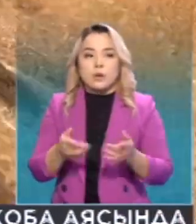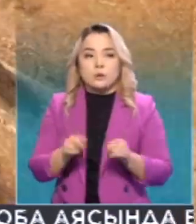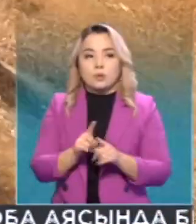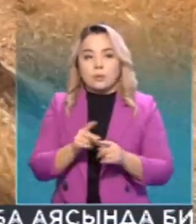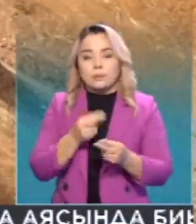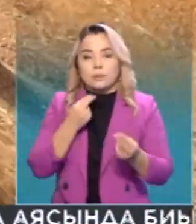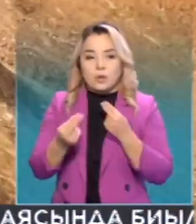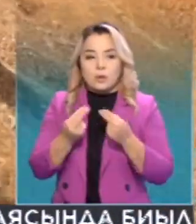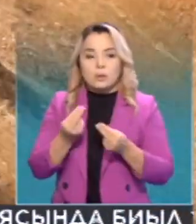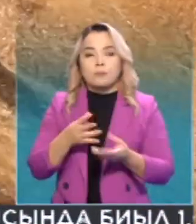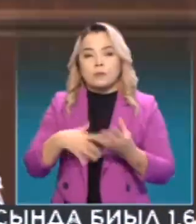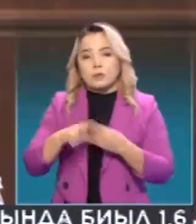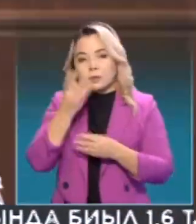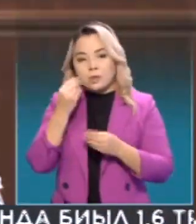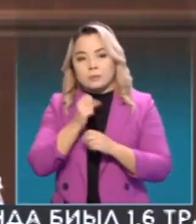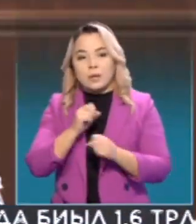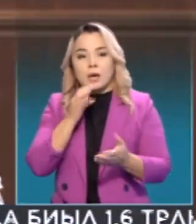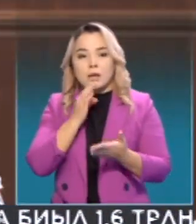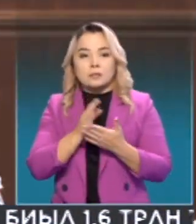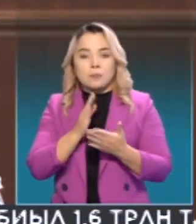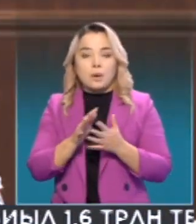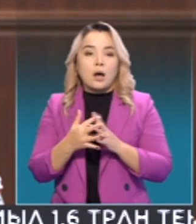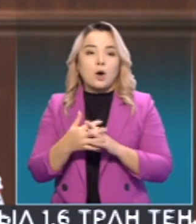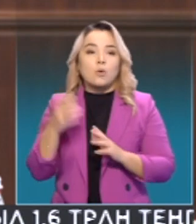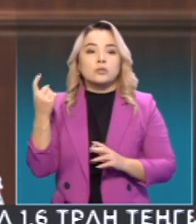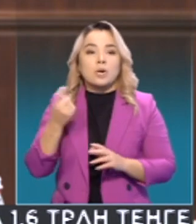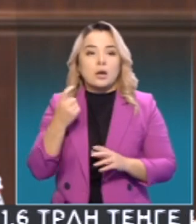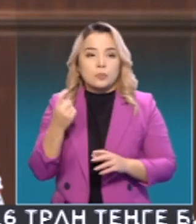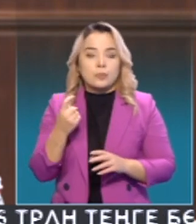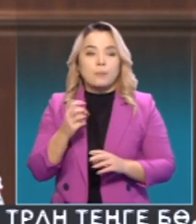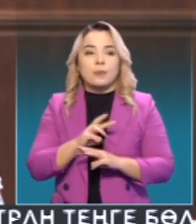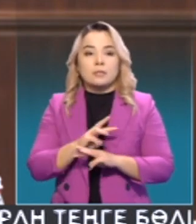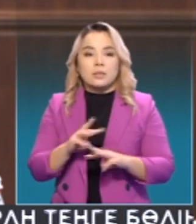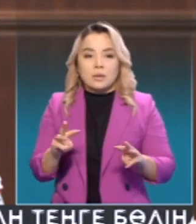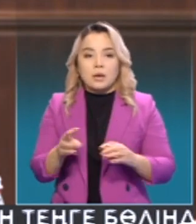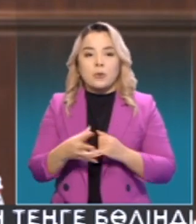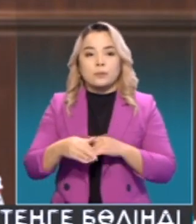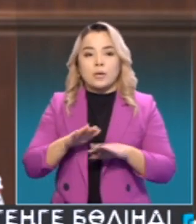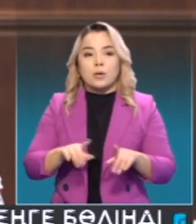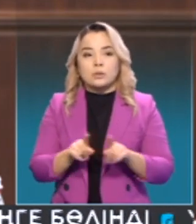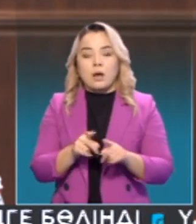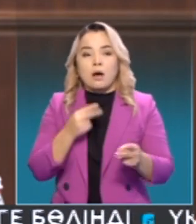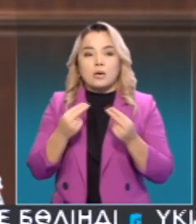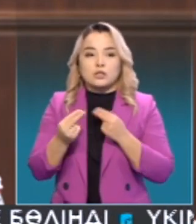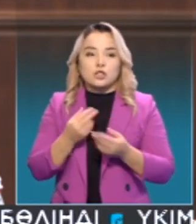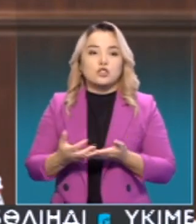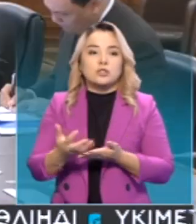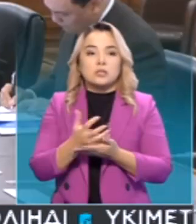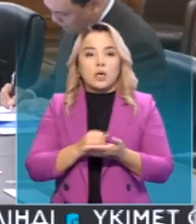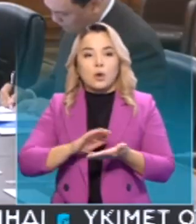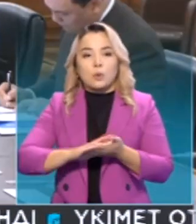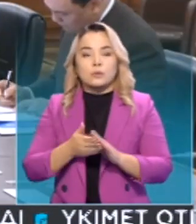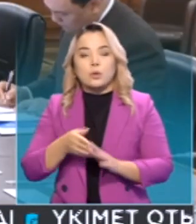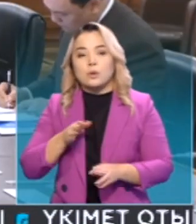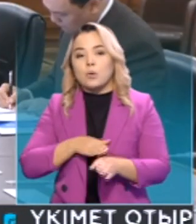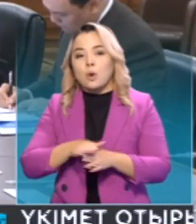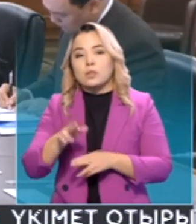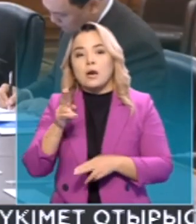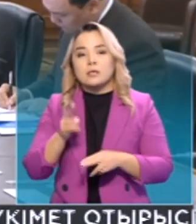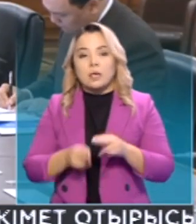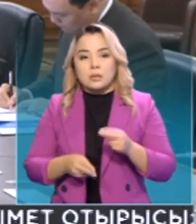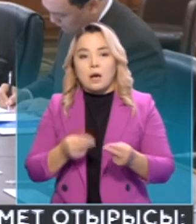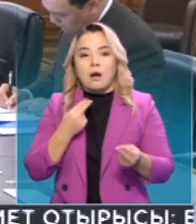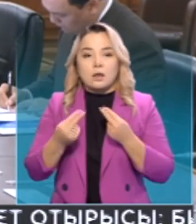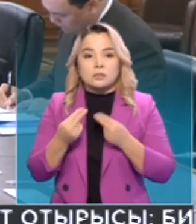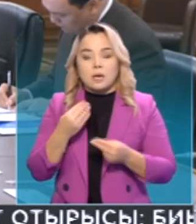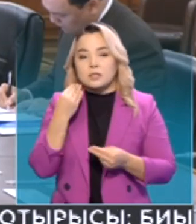ұмытпаған жөн. Ауыл шаруашылығы министрлігі өнім әкімдерімен бірлесіп астық жинау жұмыстарын тез арада толықтай аяқтап,